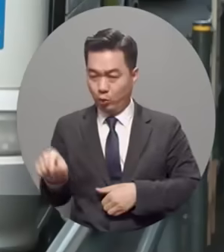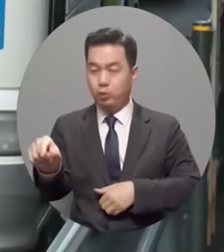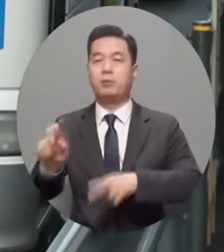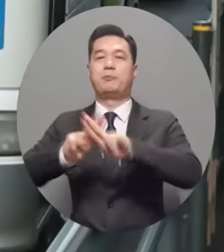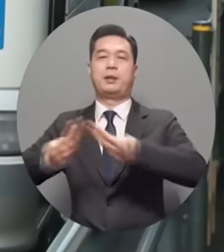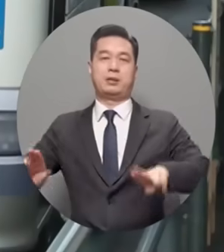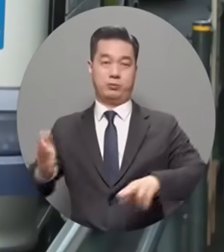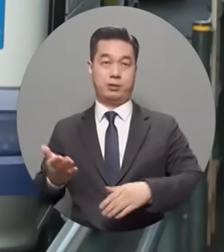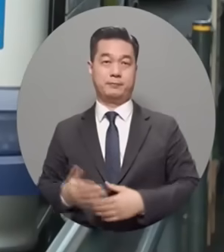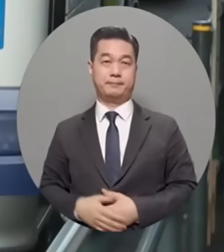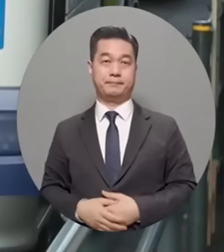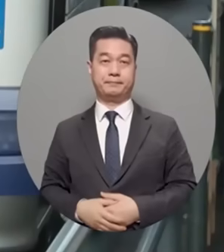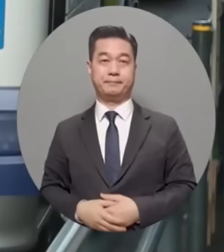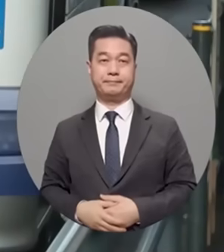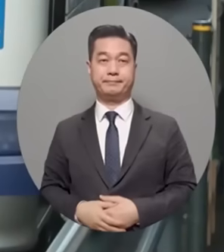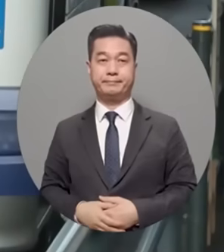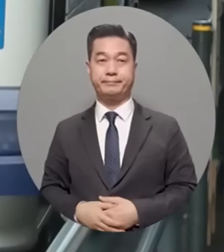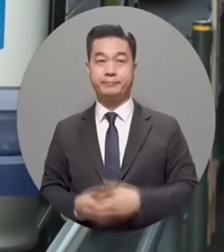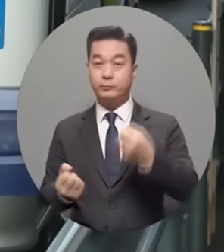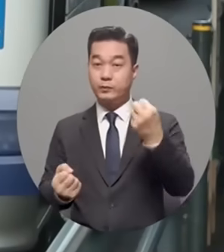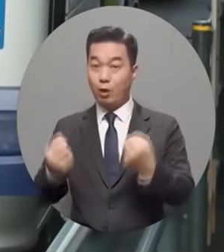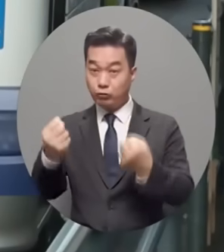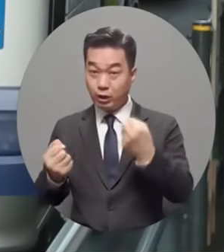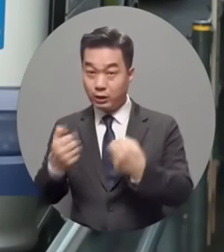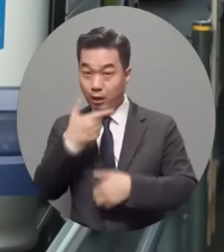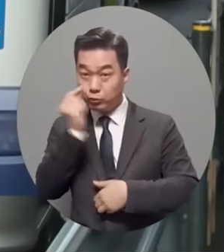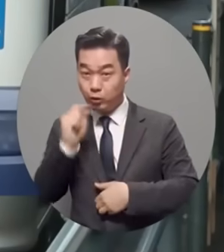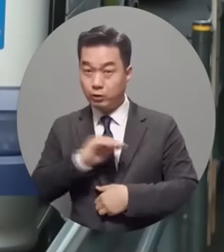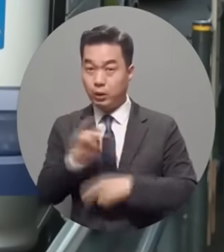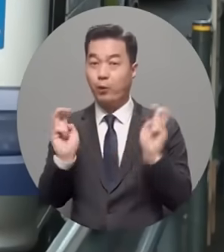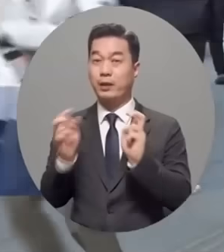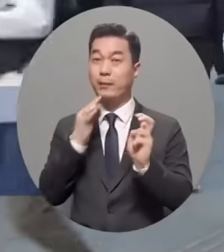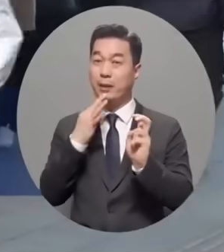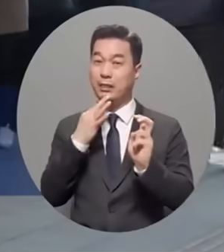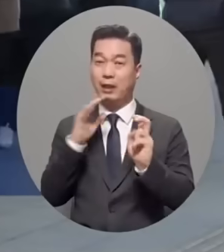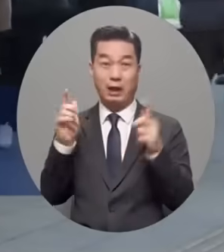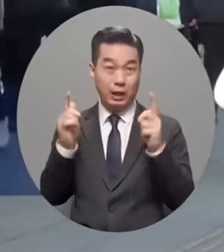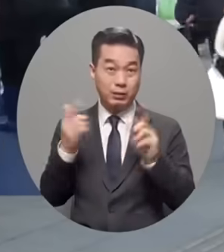됐습니다. 운전 부족 등의